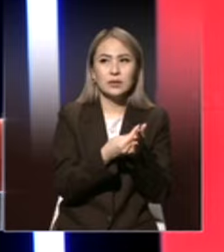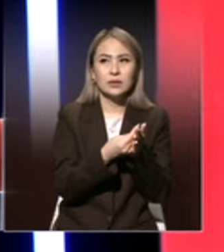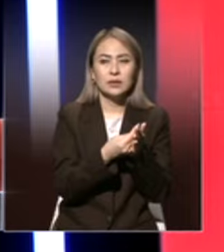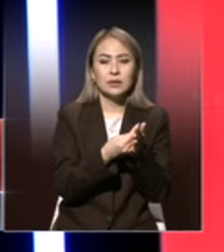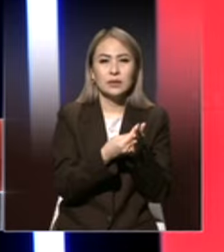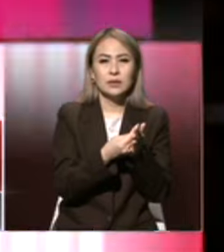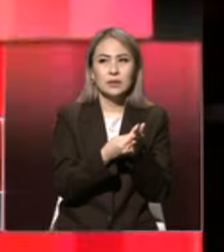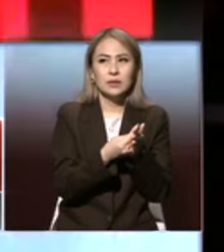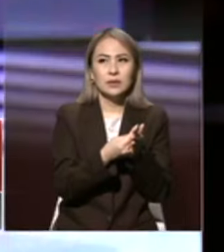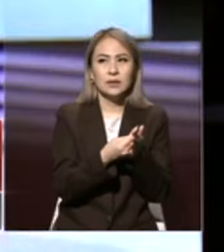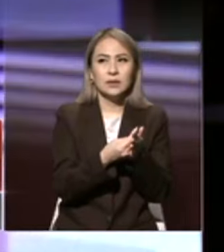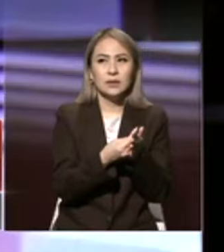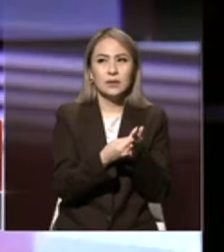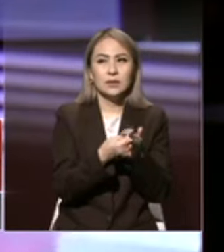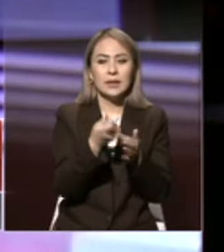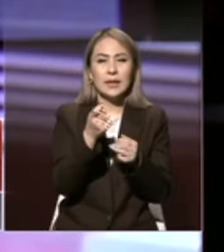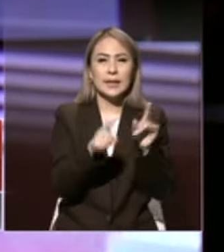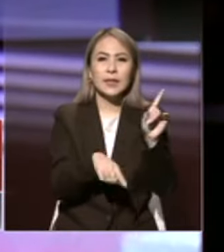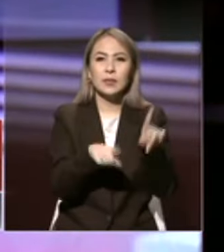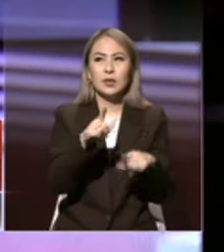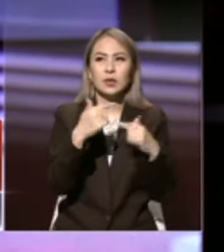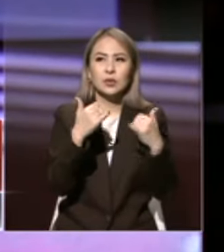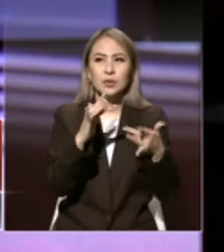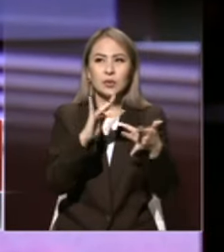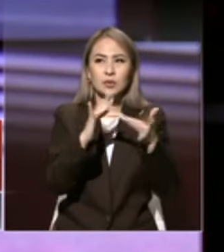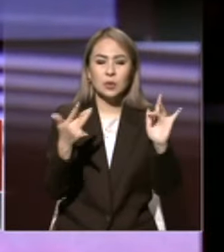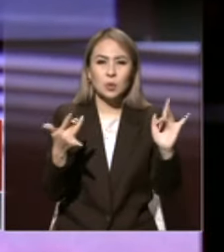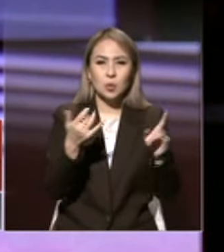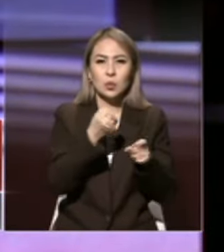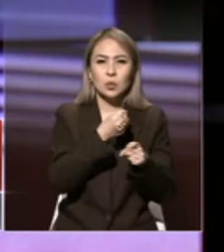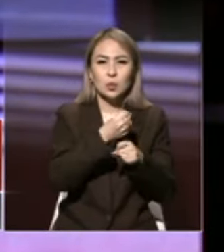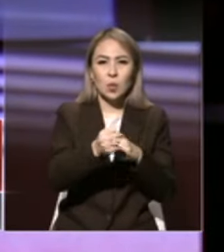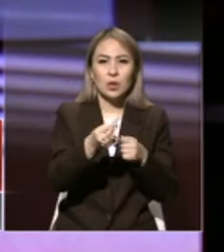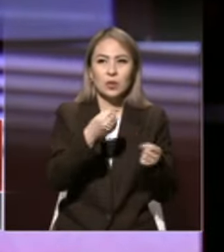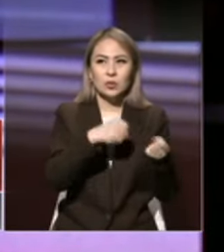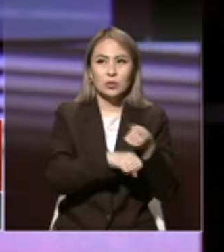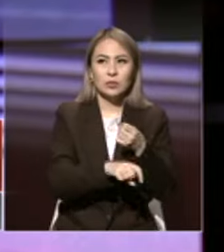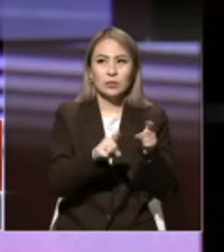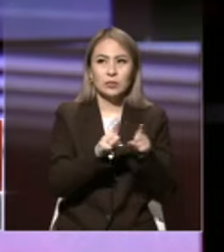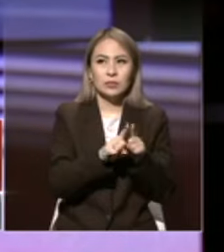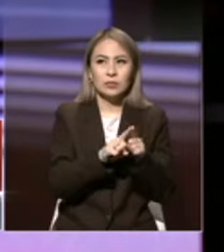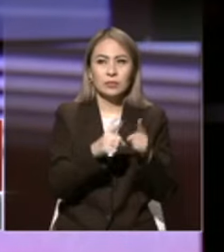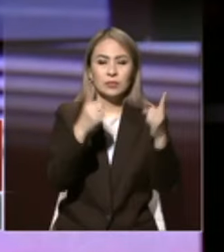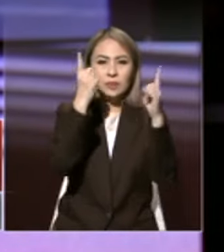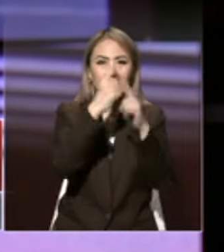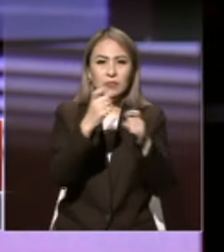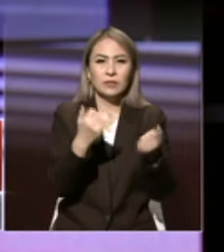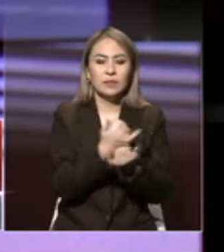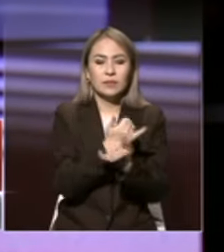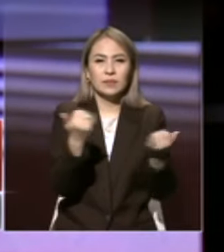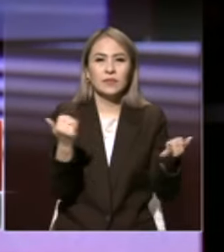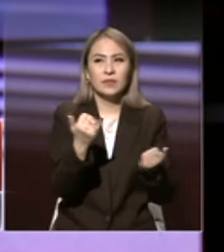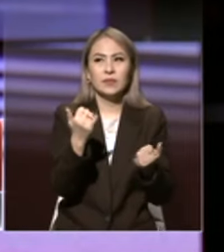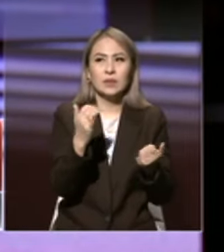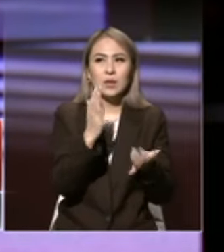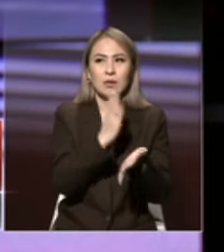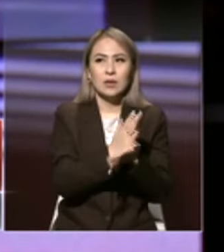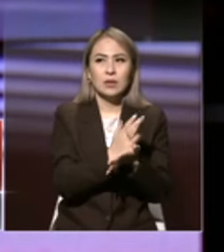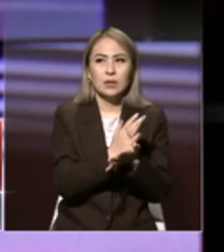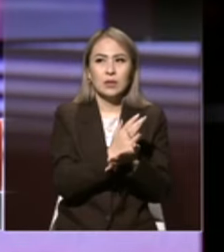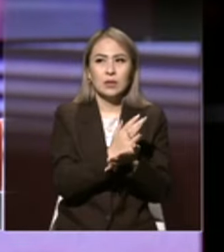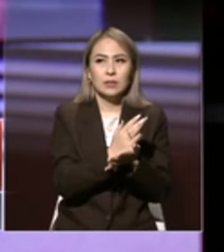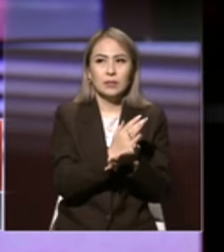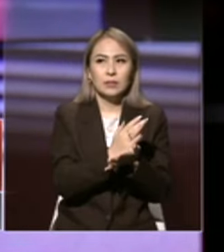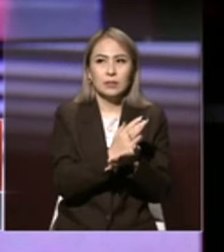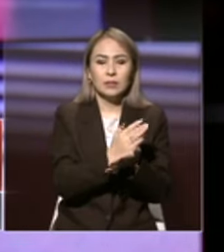Кибер харасмент бар. Бізде кибер интернетте қазір зорлық-зомбылық та бізге площадка берді, виртуальный мир деген, площадканы берді, алаңды